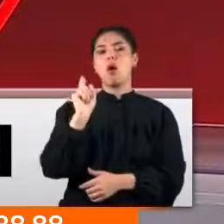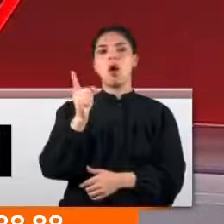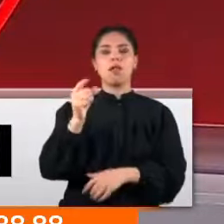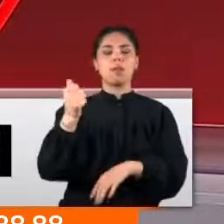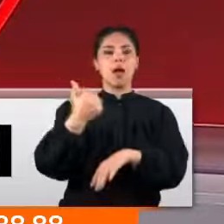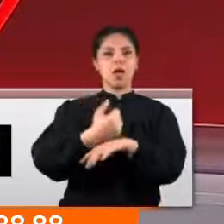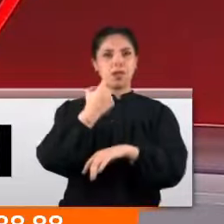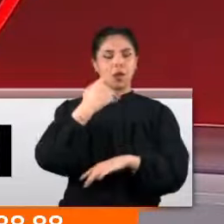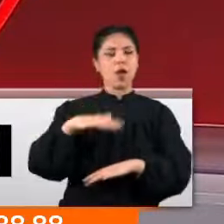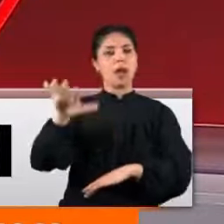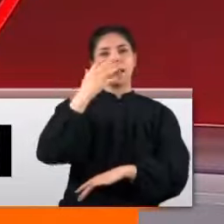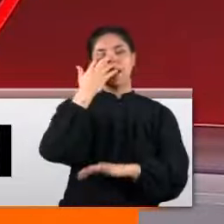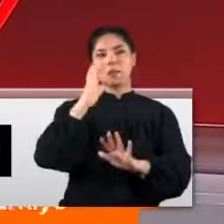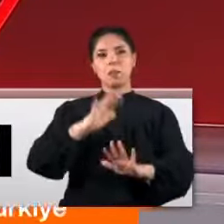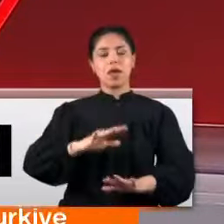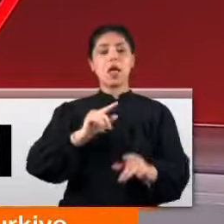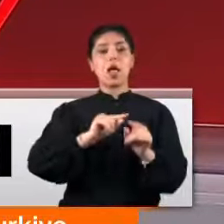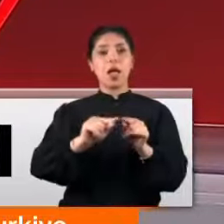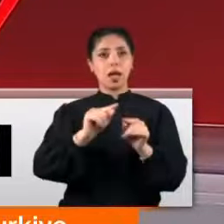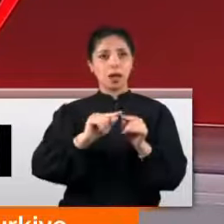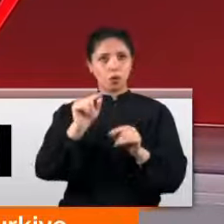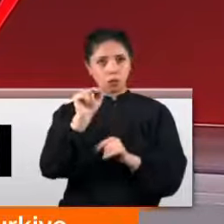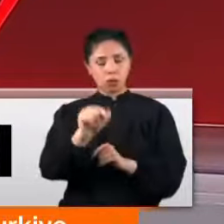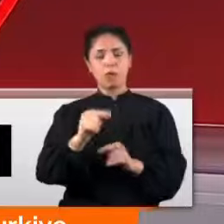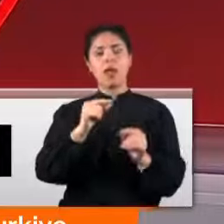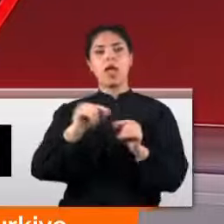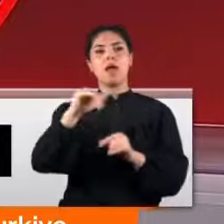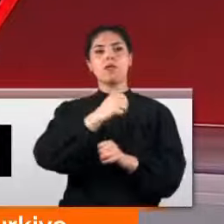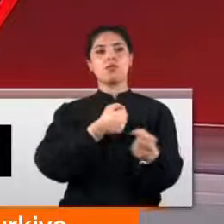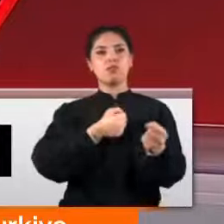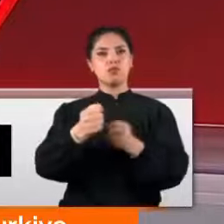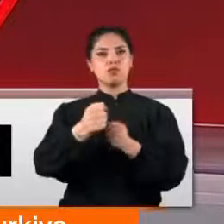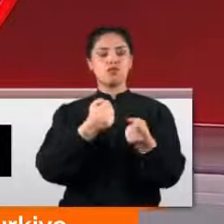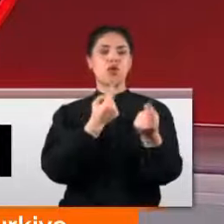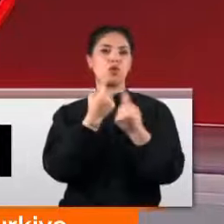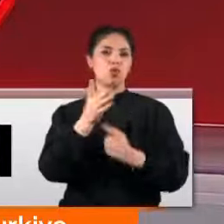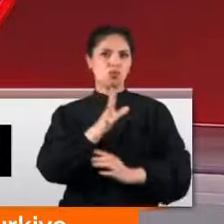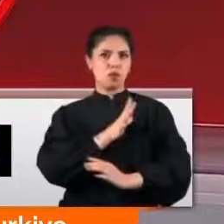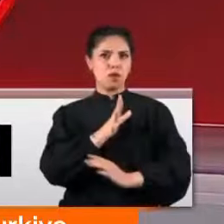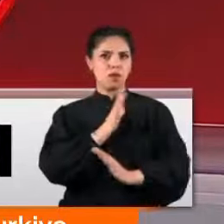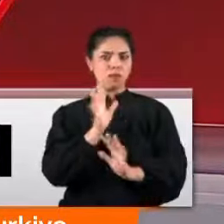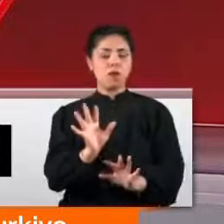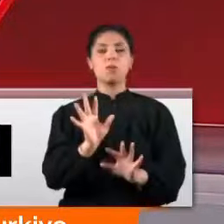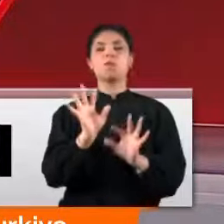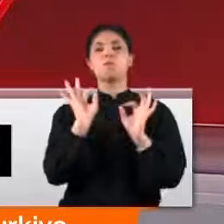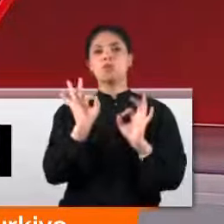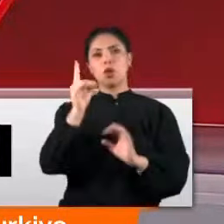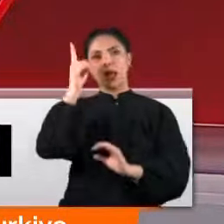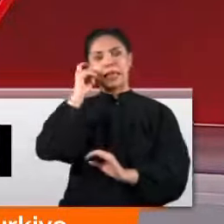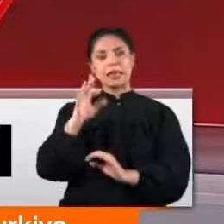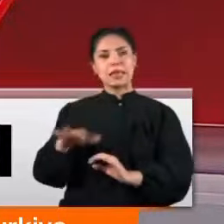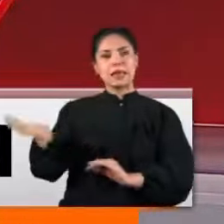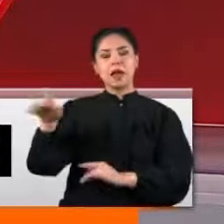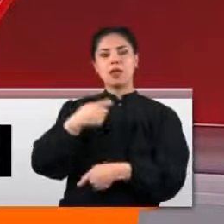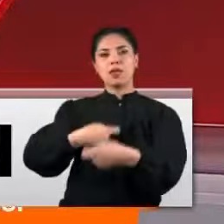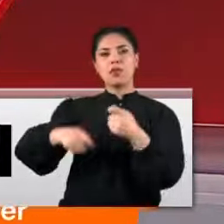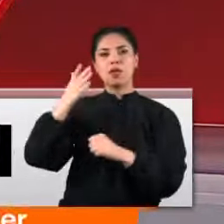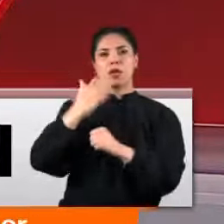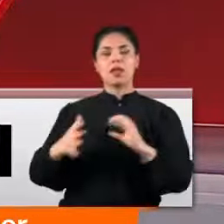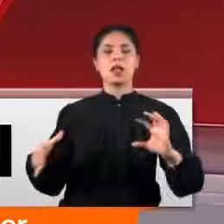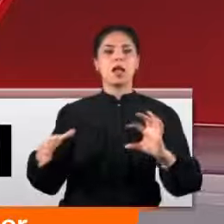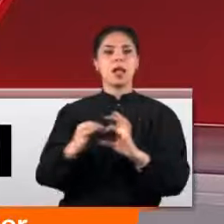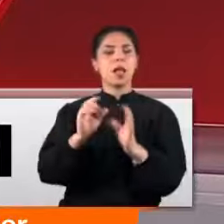Herkesin gözü kulağı orada. Ekonomi ve elbette enflasyonla mücadele de konuşuluyor. Ve tabii İsrail'e uygulanan ticari kısıtlama.